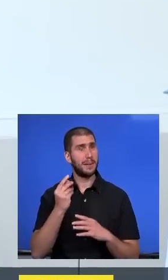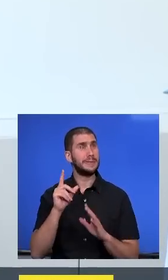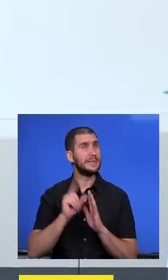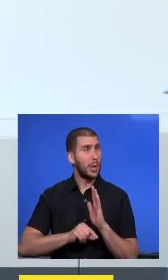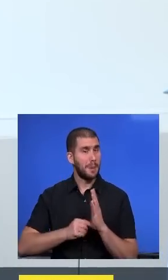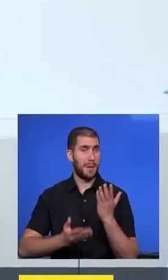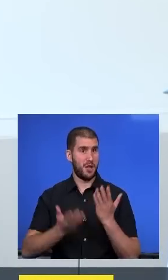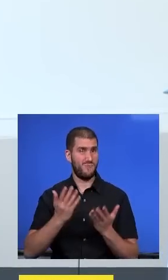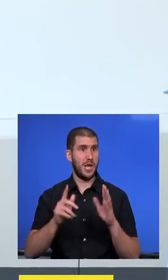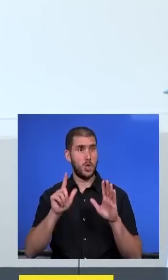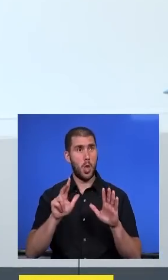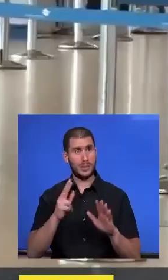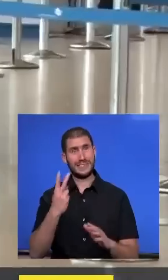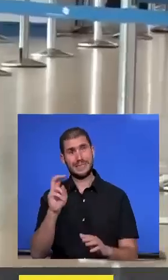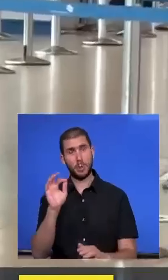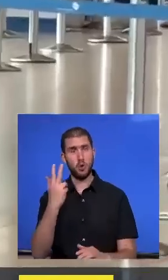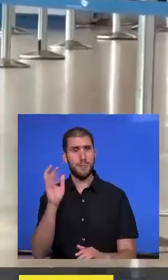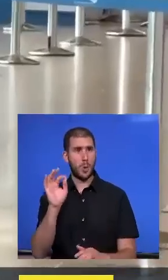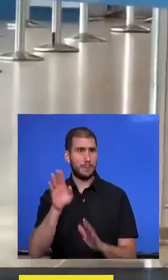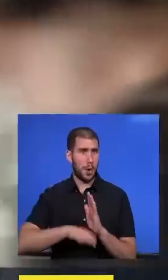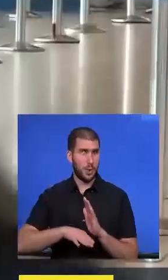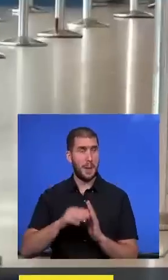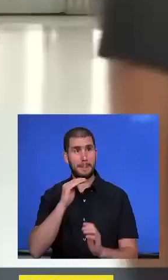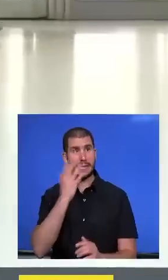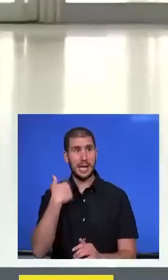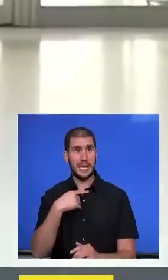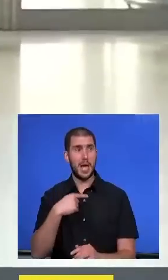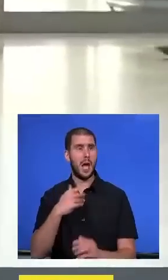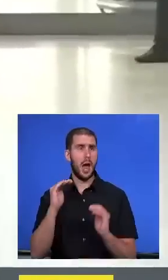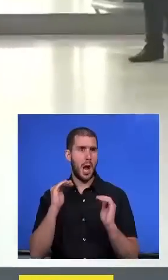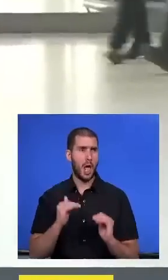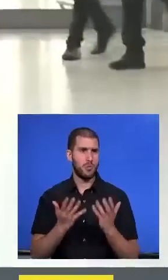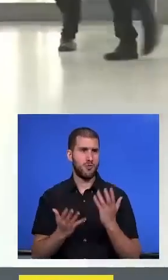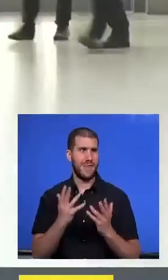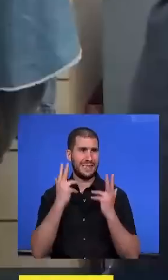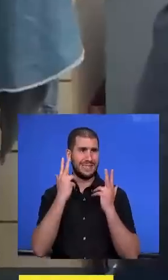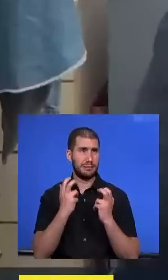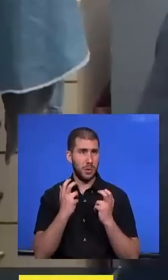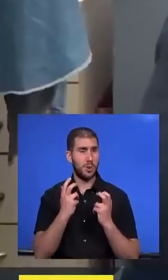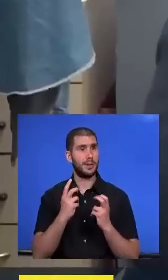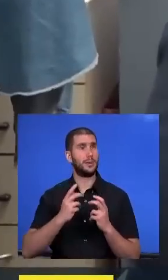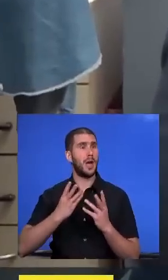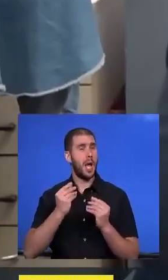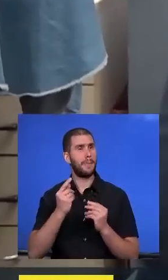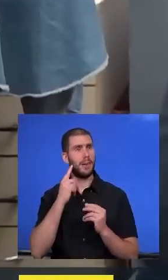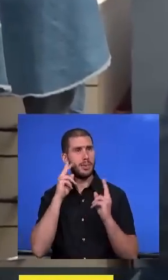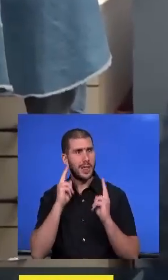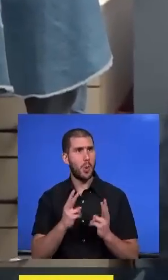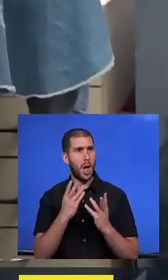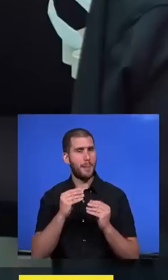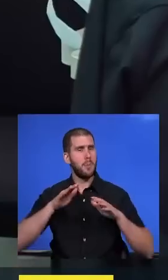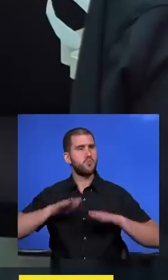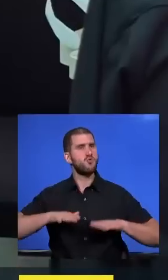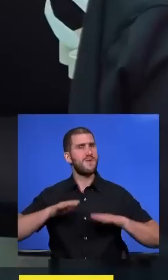זולים מיולי-אוגוסט בכ-20-30%. פסח היה השנה חלש יותר ביחס לציפיות, סיטונאים רבים נתקעו עם לא מעט